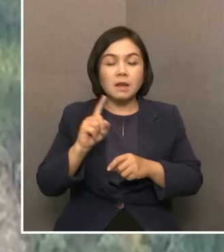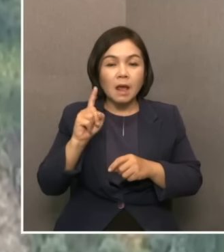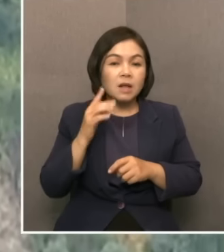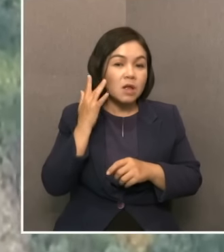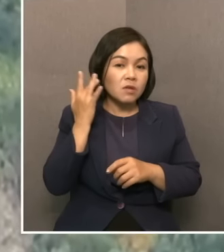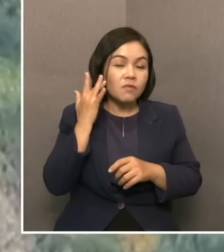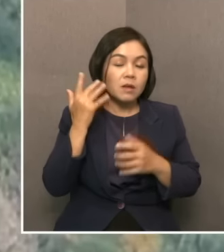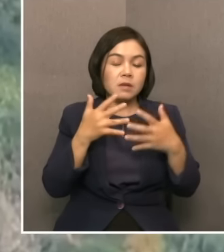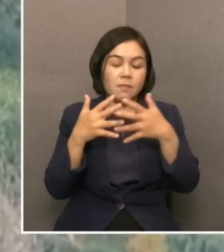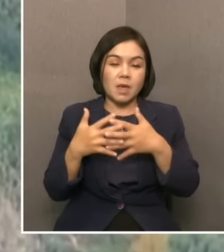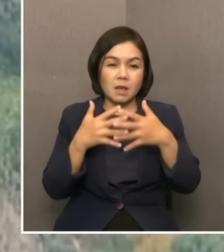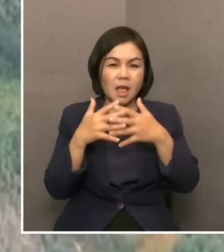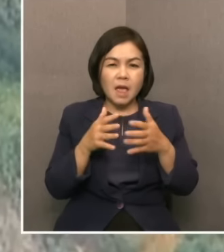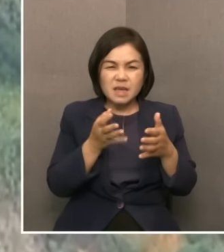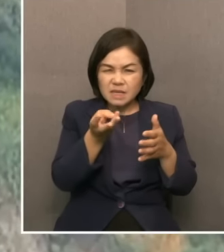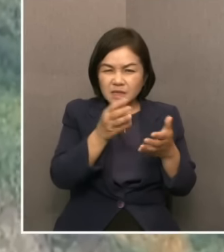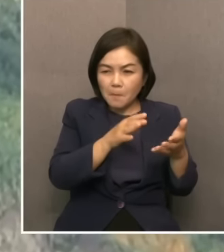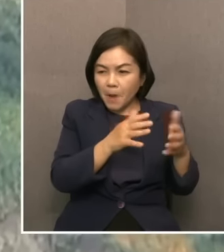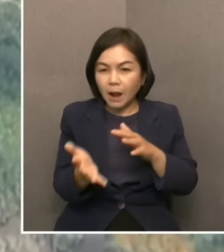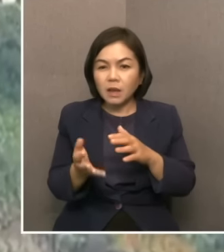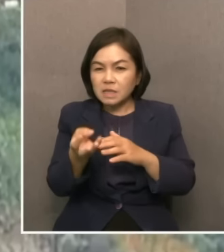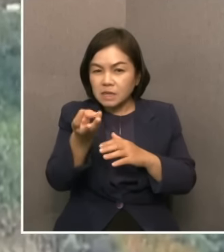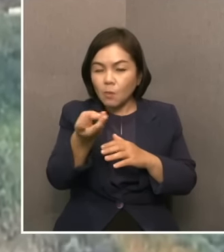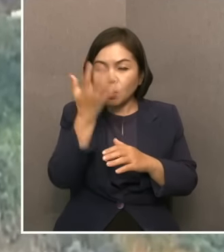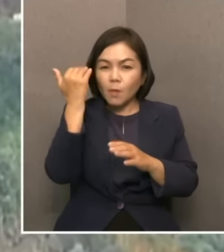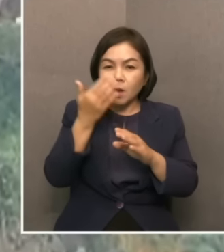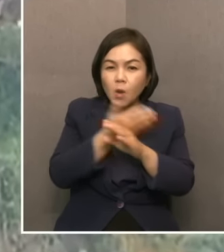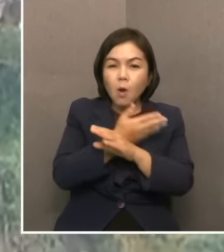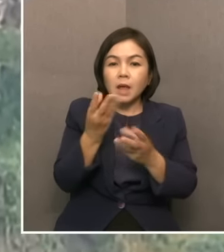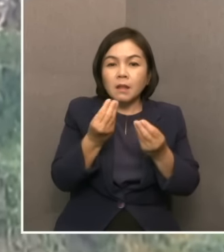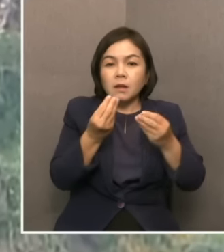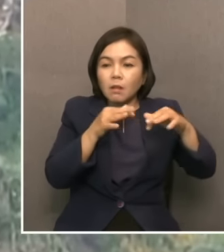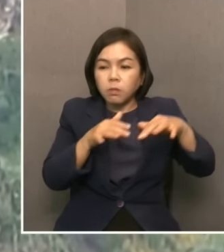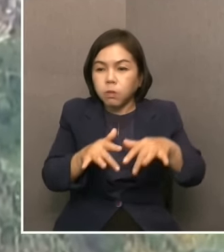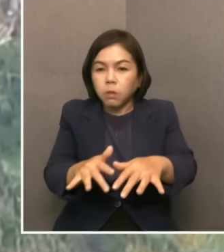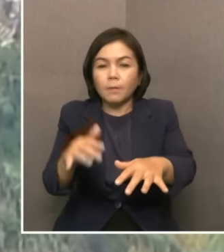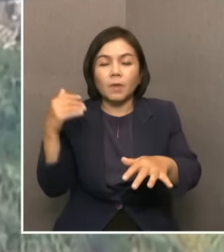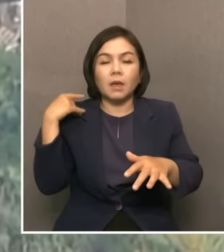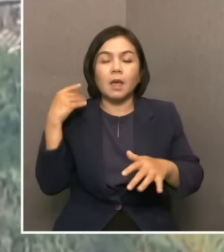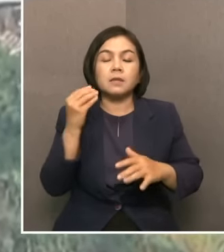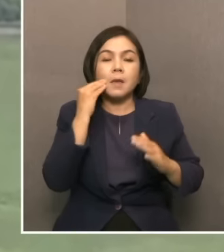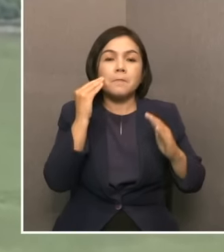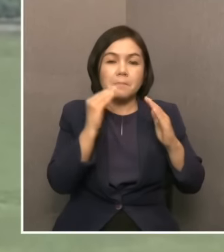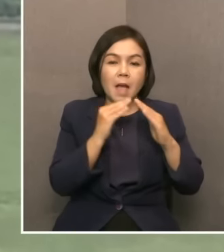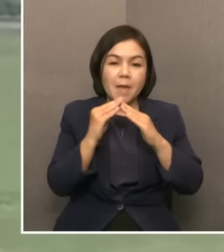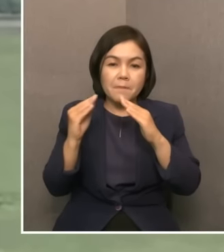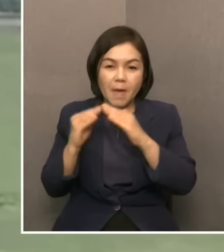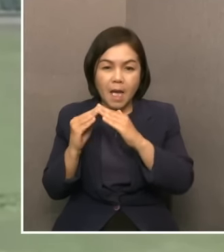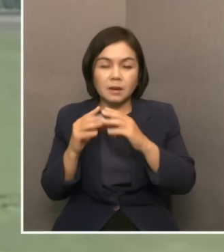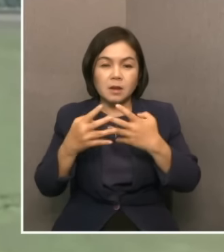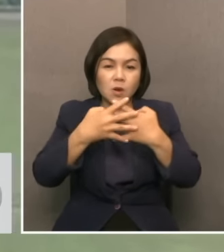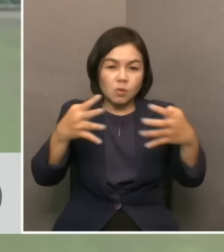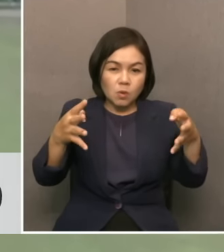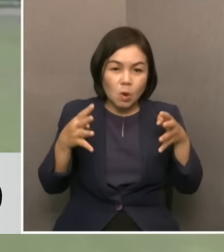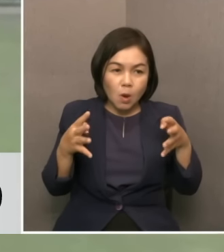กือบจะร่วงลงมาทั้งหลังเลยนะคะเพราะว่าก่อนหน้านี้เกิดเรื่องของดินถล่มค่ะและสภาพบ้านบางส่วนอย่างเช่นรั้วแล้วก็สน